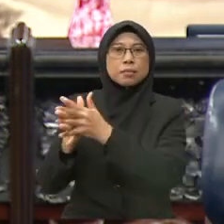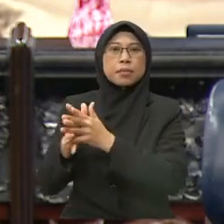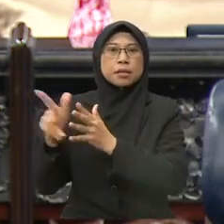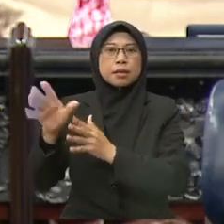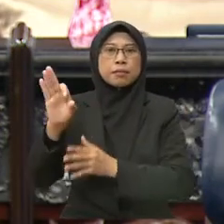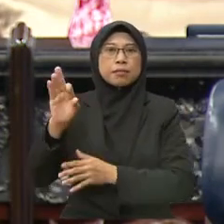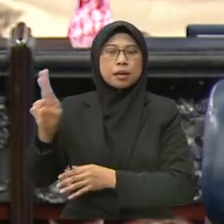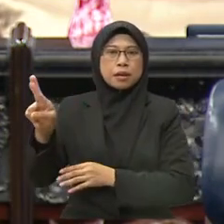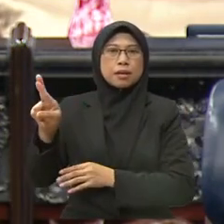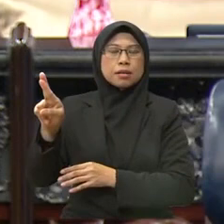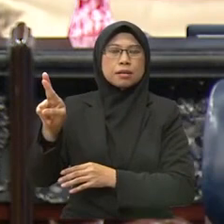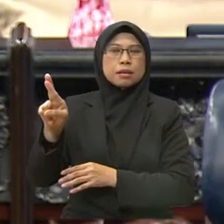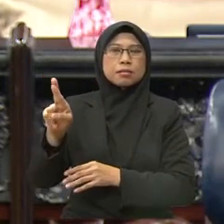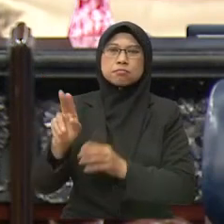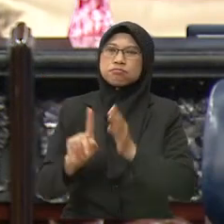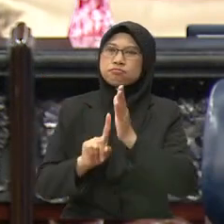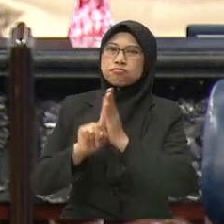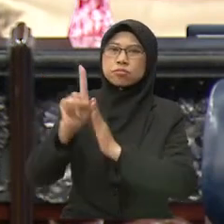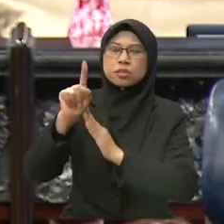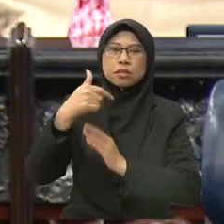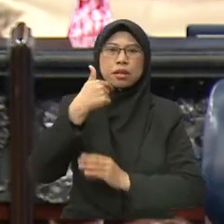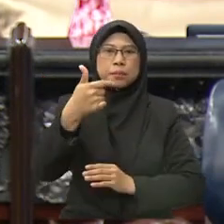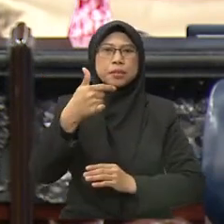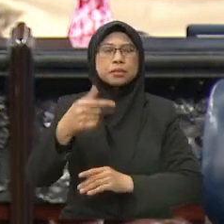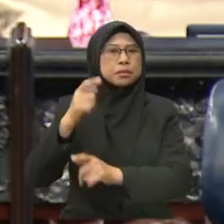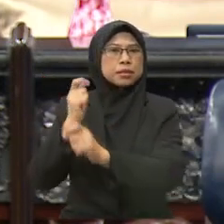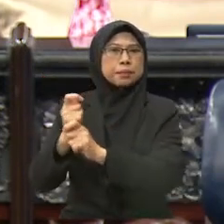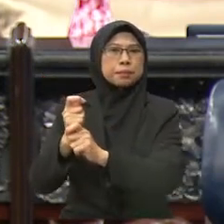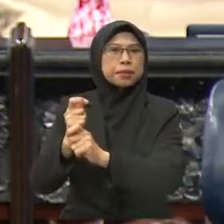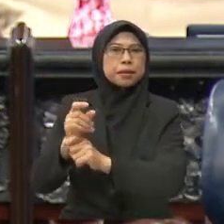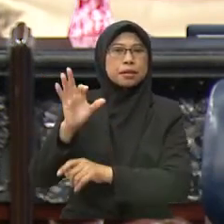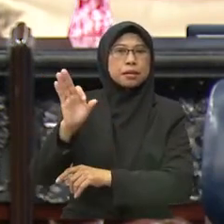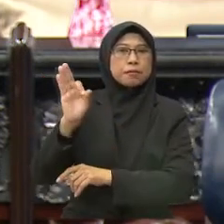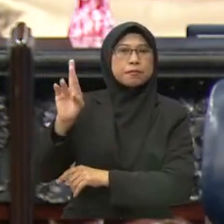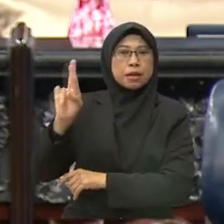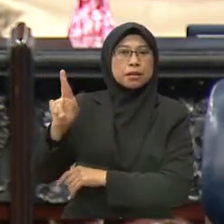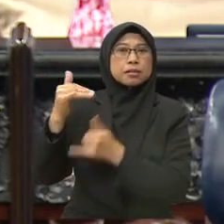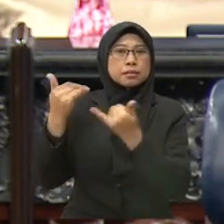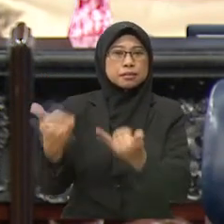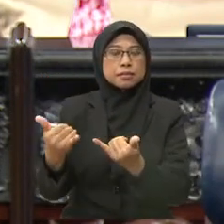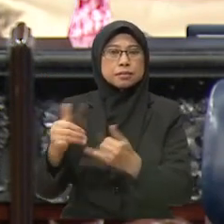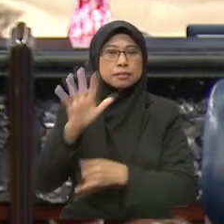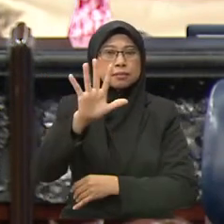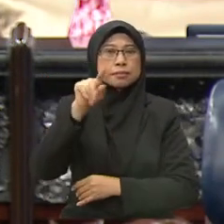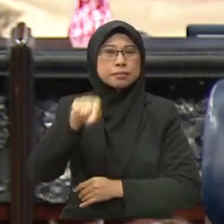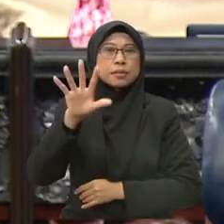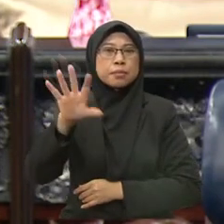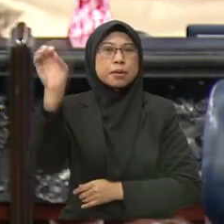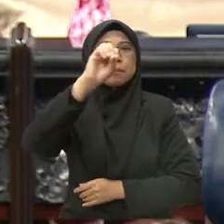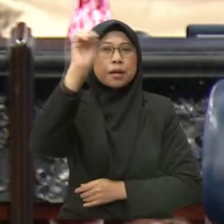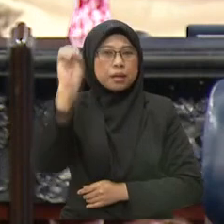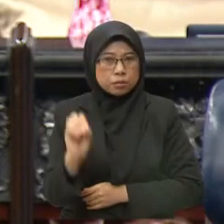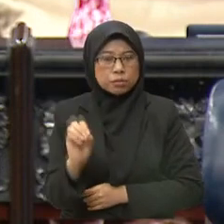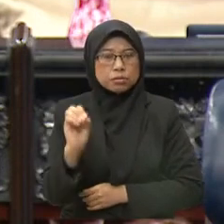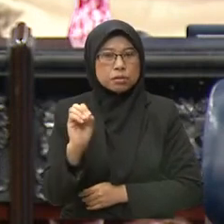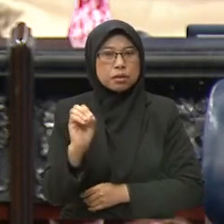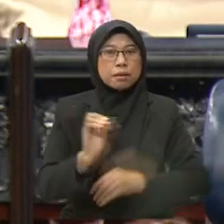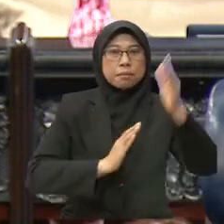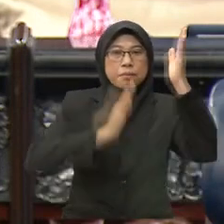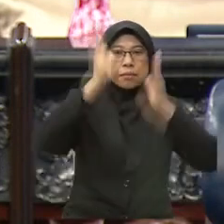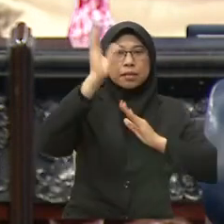tinggi untuk tempoh yang lebih lama ffr berada pada 5.5%